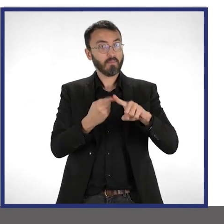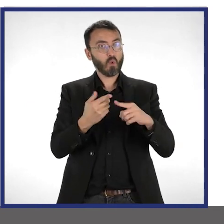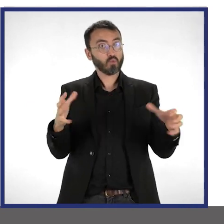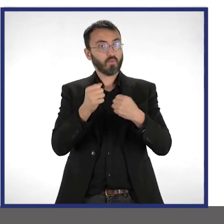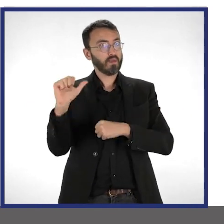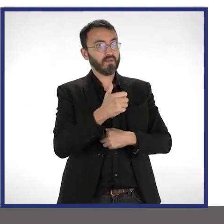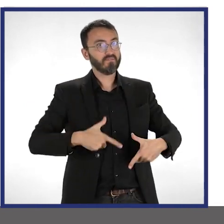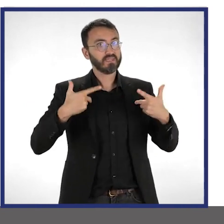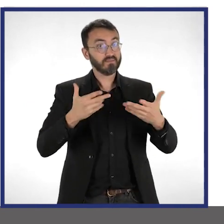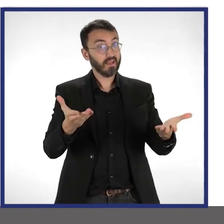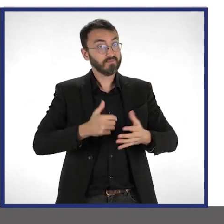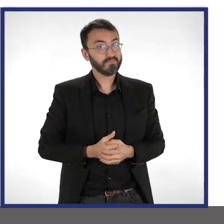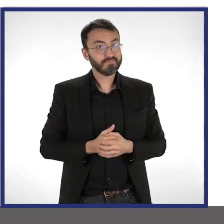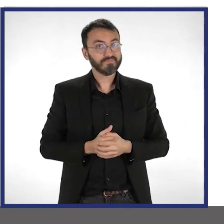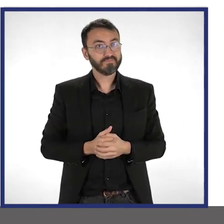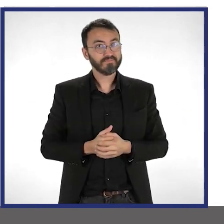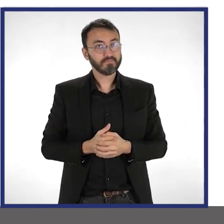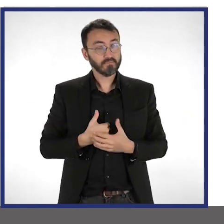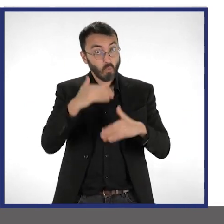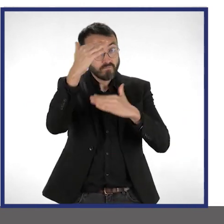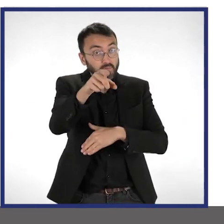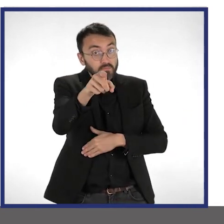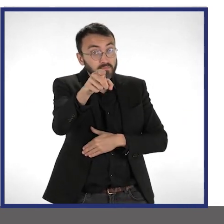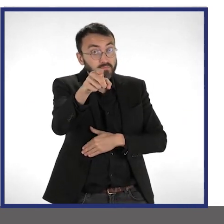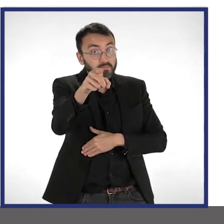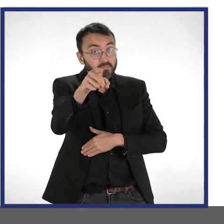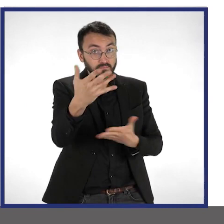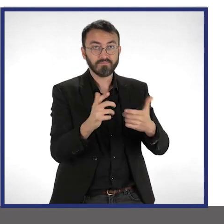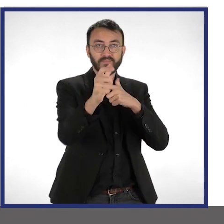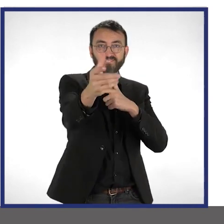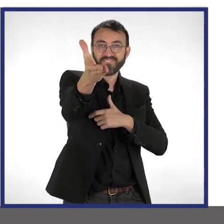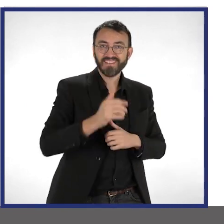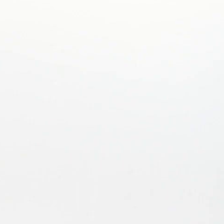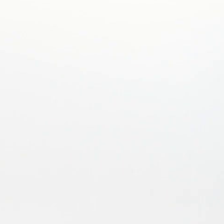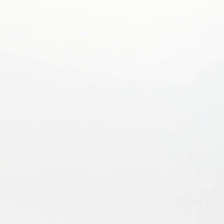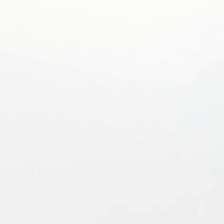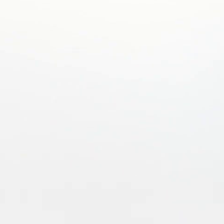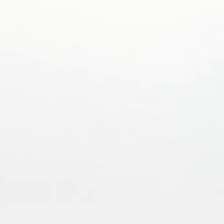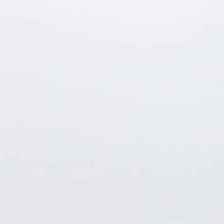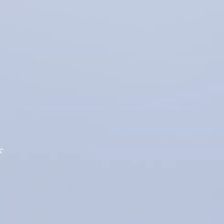ça peut vous sauver la vie. Alors je compte sur vous. C'est à votre tour maintenant.